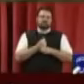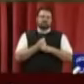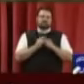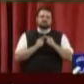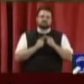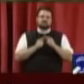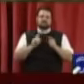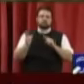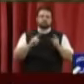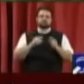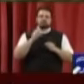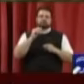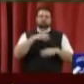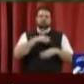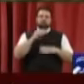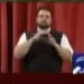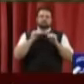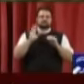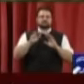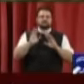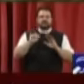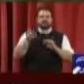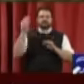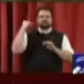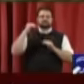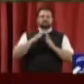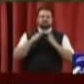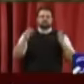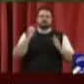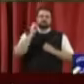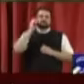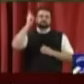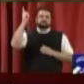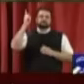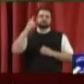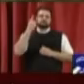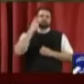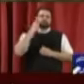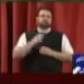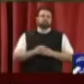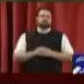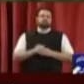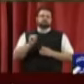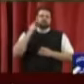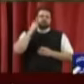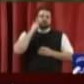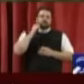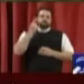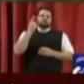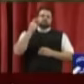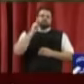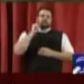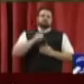Orice proverb românesc are în spate o mare înțelepciune. Sigur. Experiențele cuiva care până la urmă s-au gândit, băi,